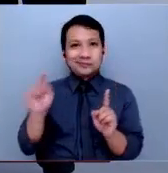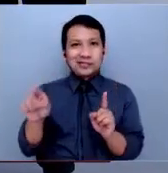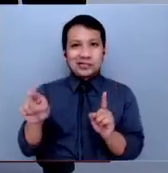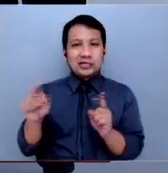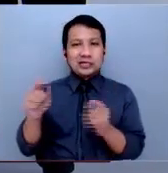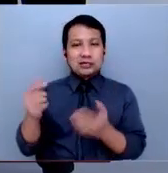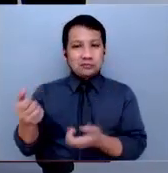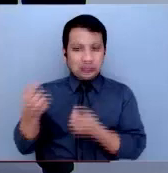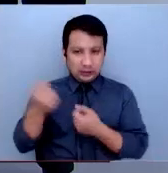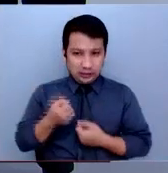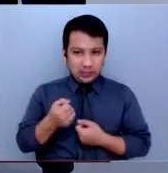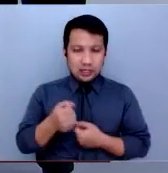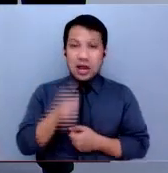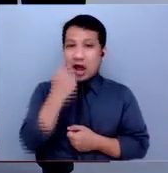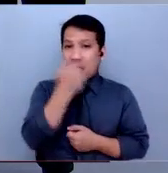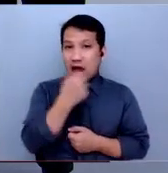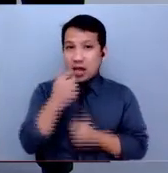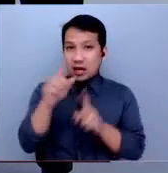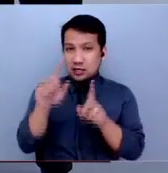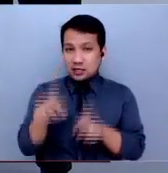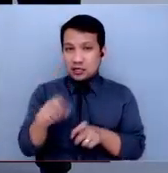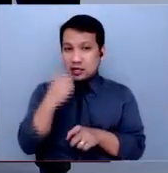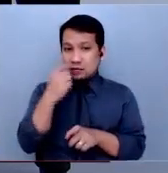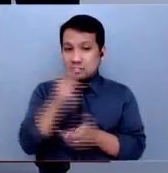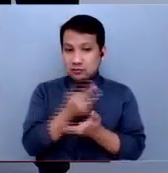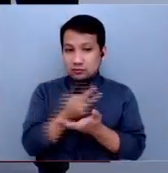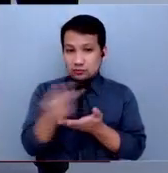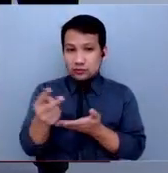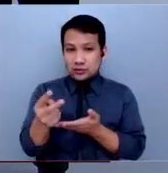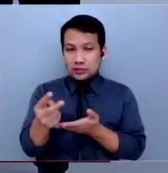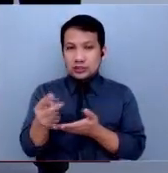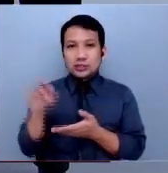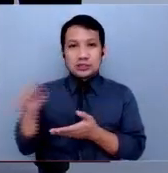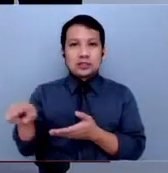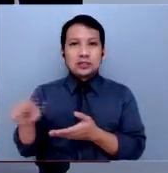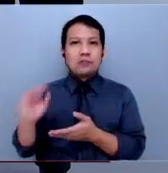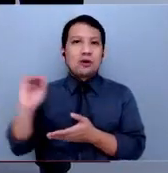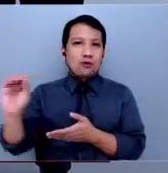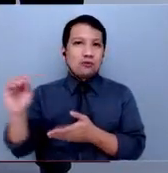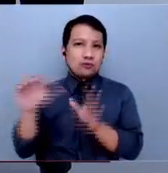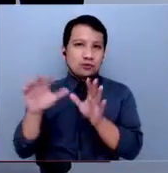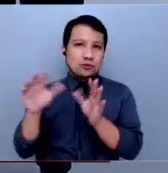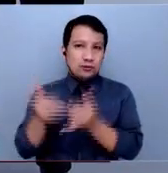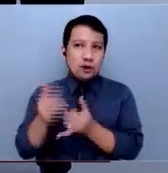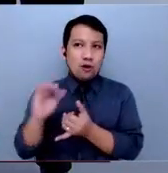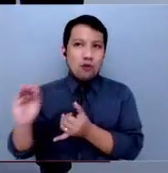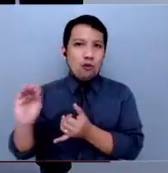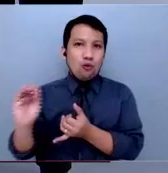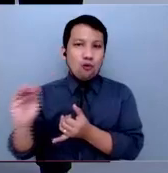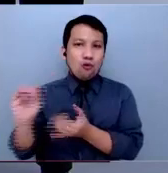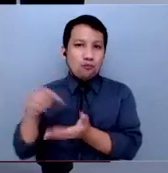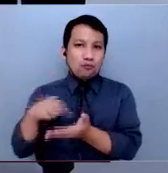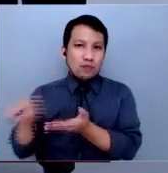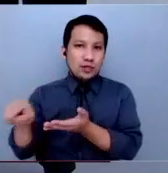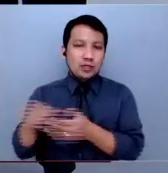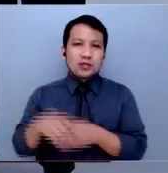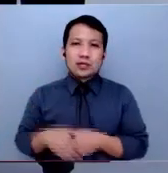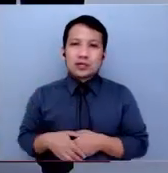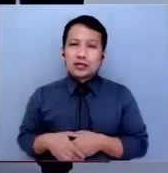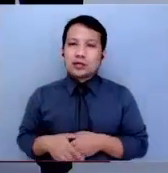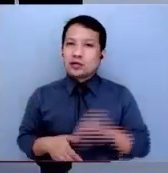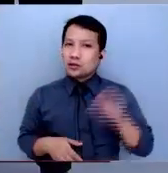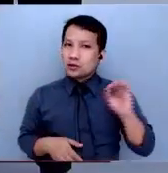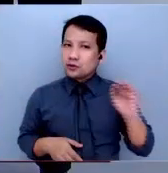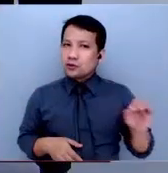ng RT-PCR test kada dalawang linggo sa sarili po nilang gastos. Kung ayaw sumunod ng empleyado,